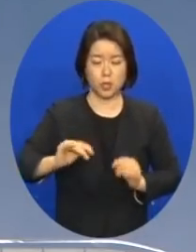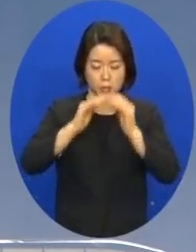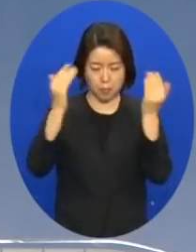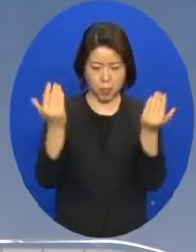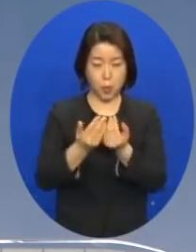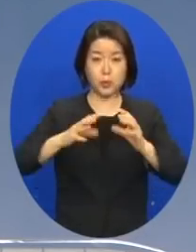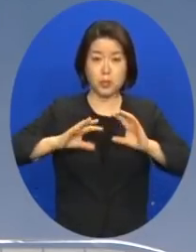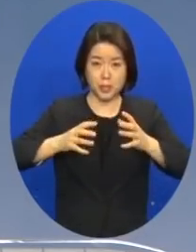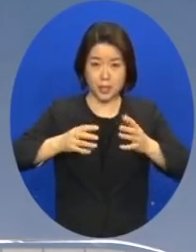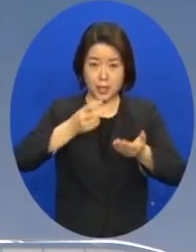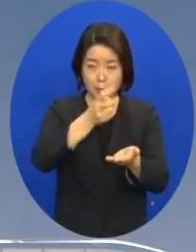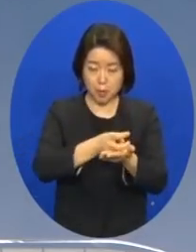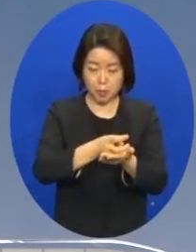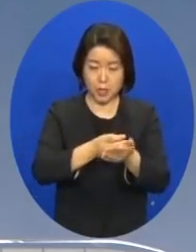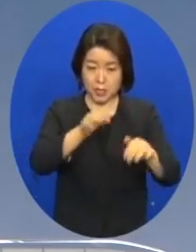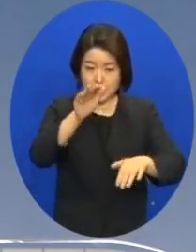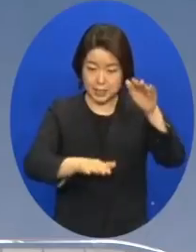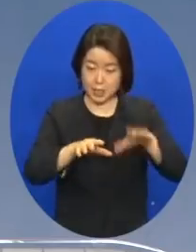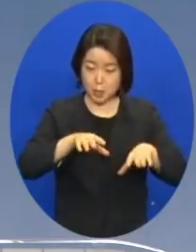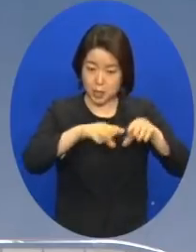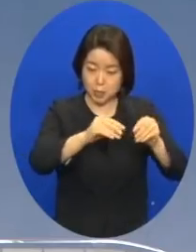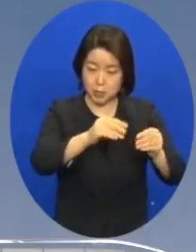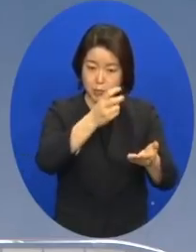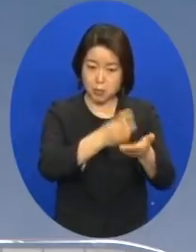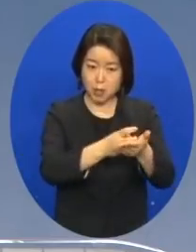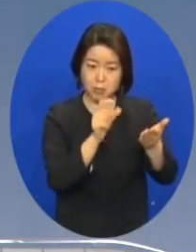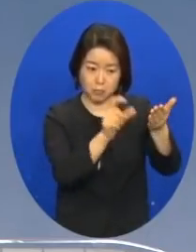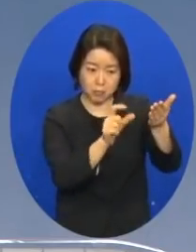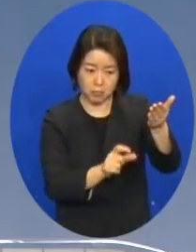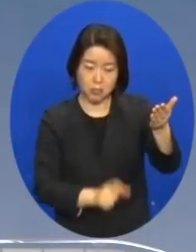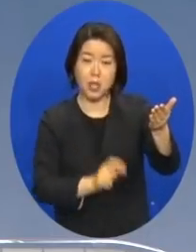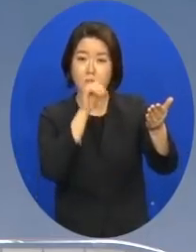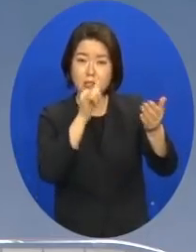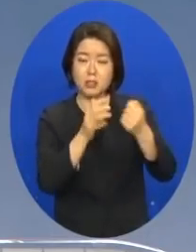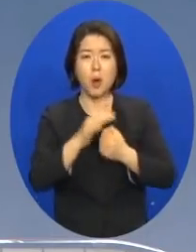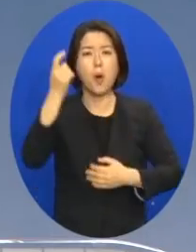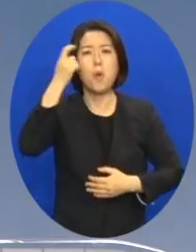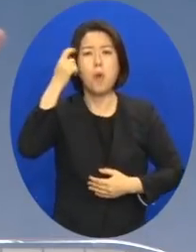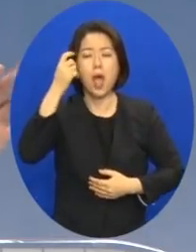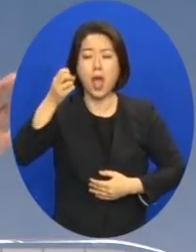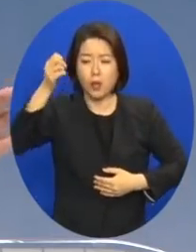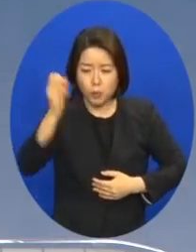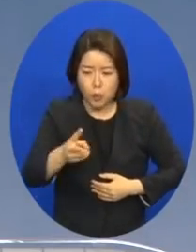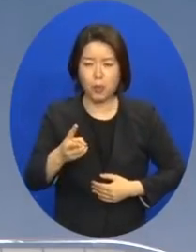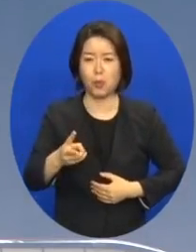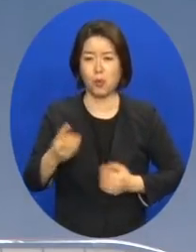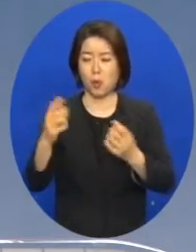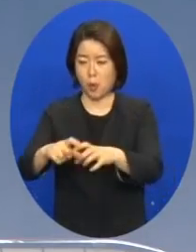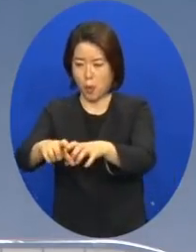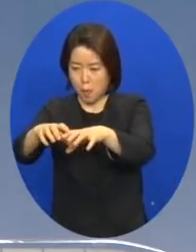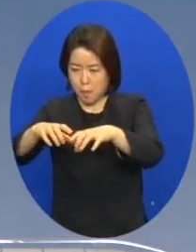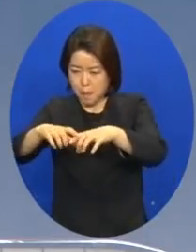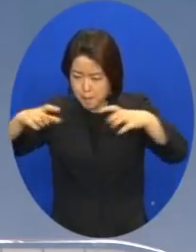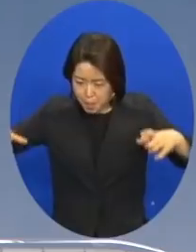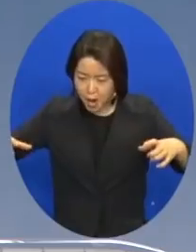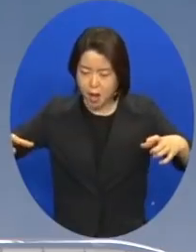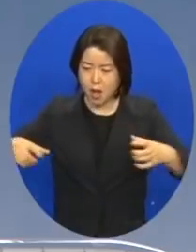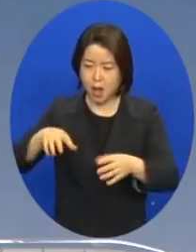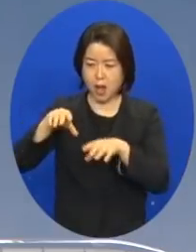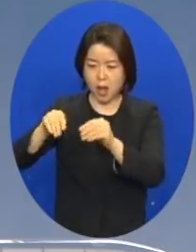법에는 사실 차별금지에 대한 조항들이 있는데도 굳이 포괄적 차별금지법을 만들려고 하는